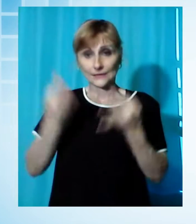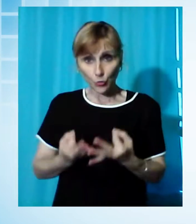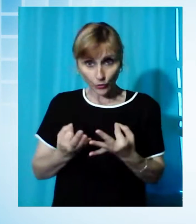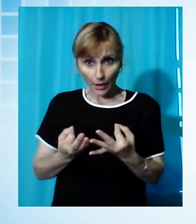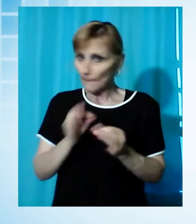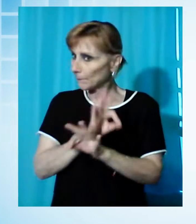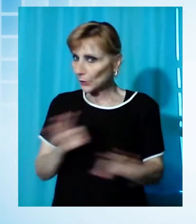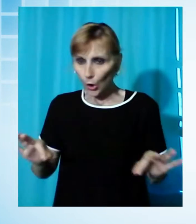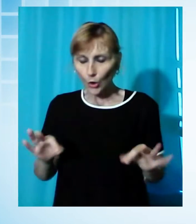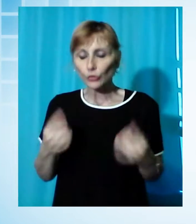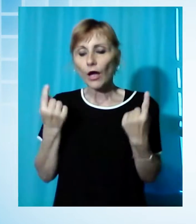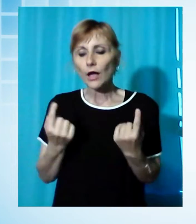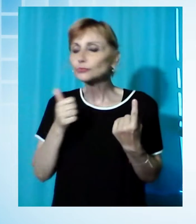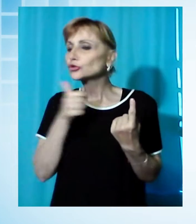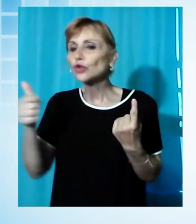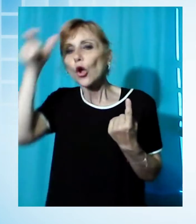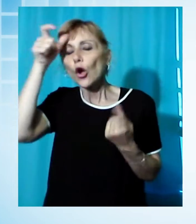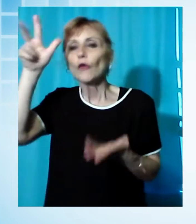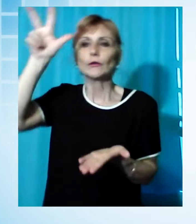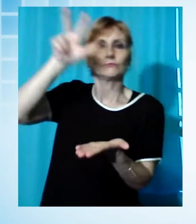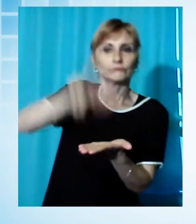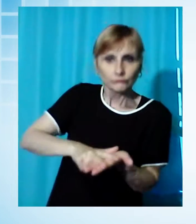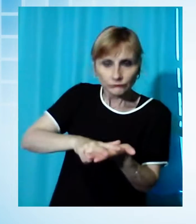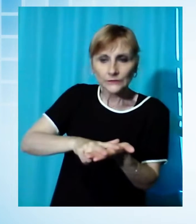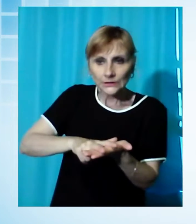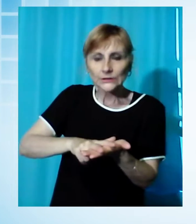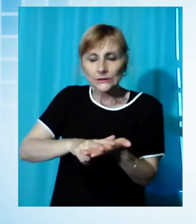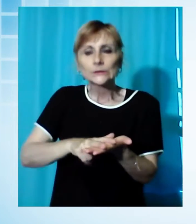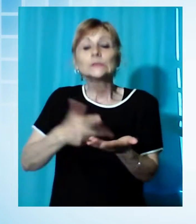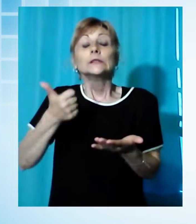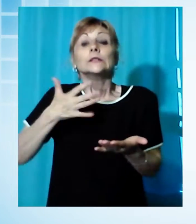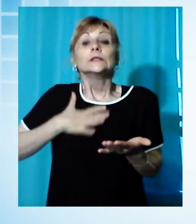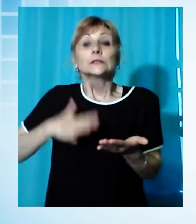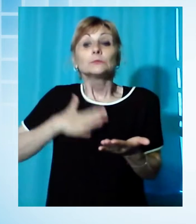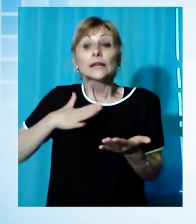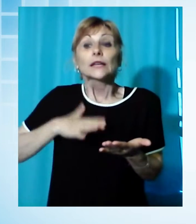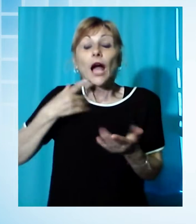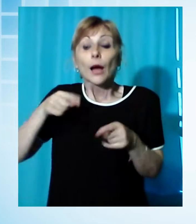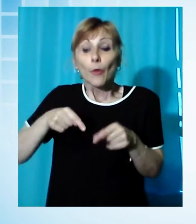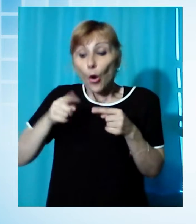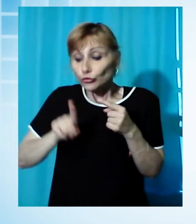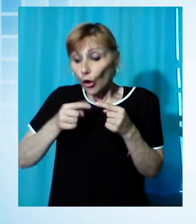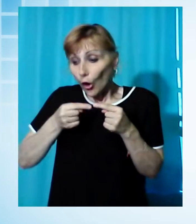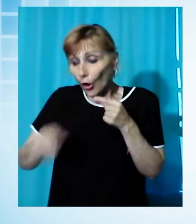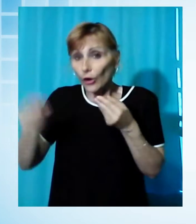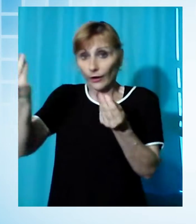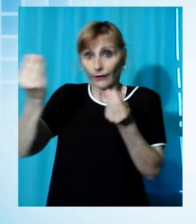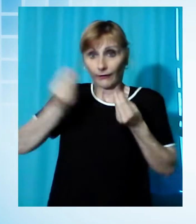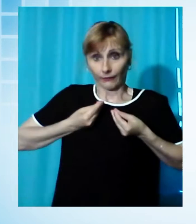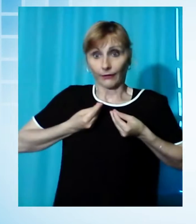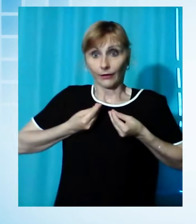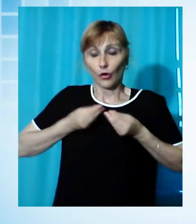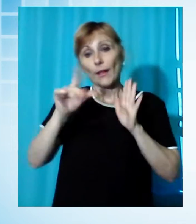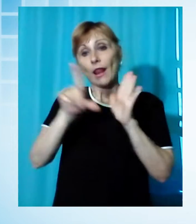speriamo che questi giorni siano di risoluzione per avere delle normative certe per potersi organizzare nell